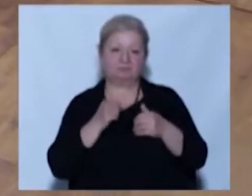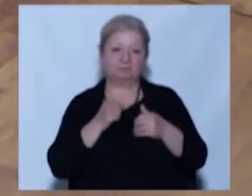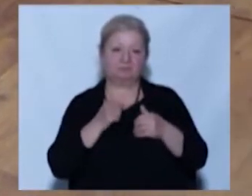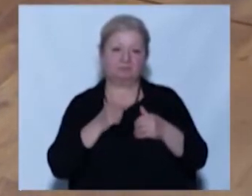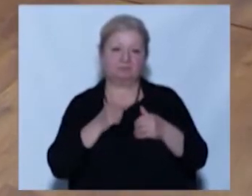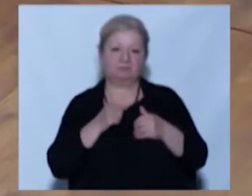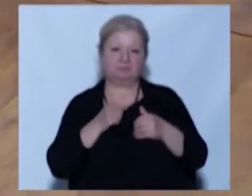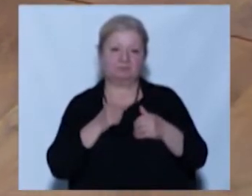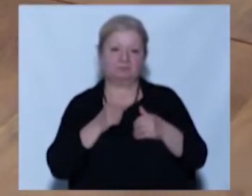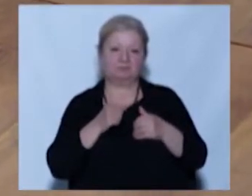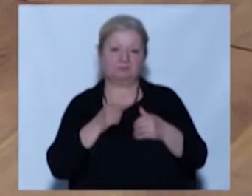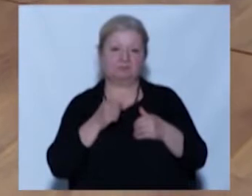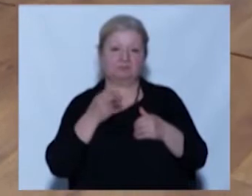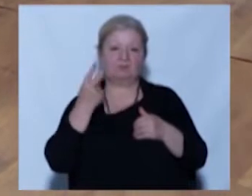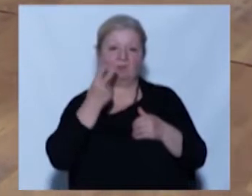მოგესალმებით, მეგობრებო.